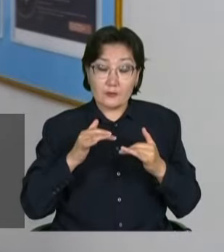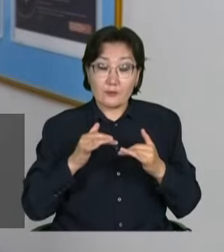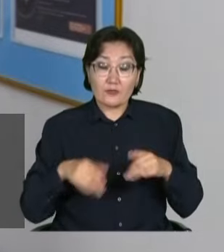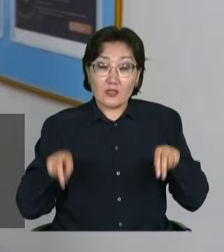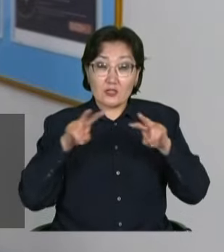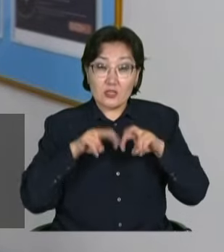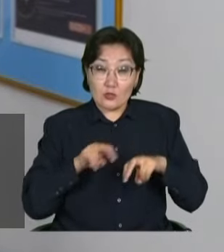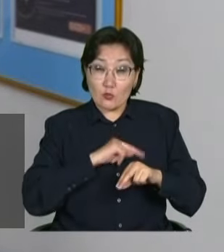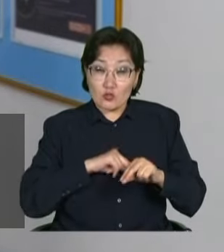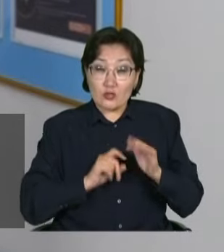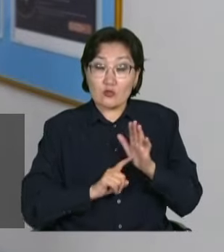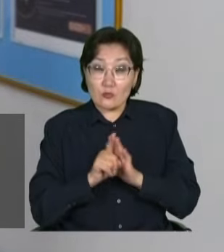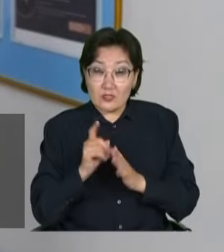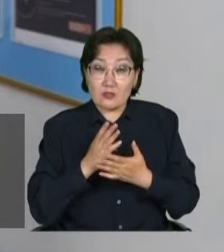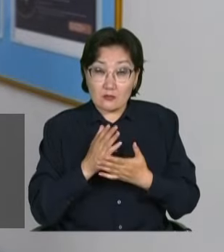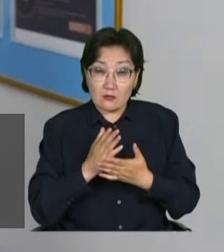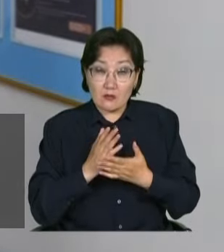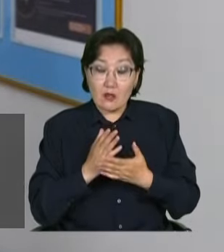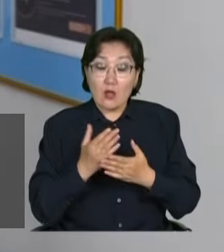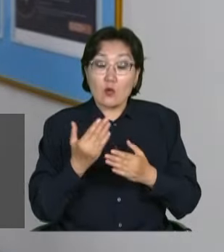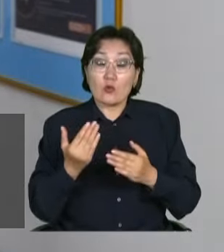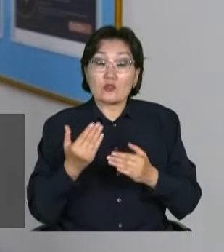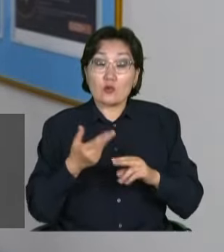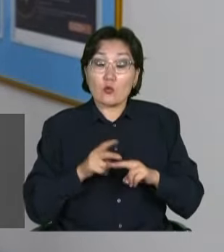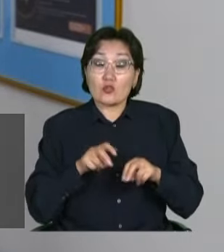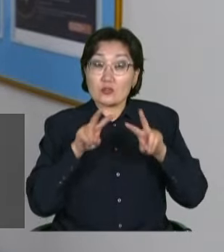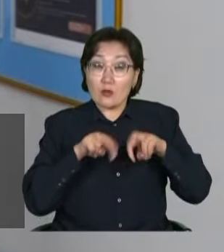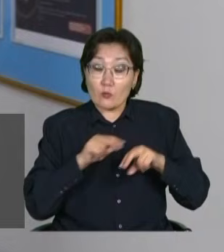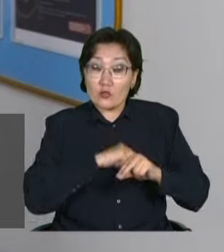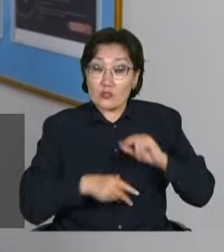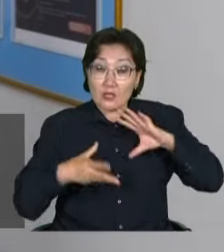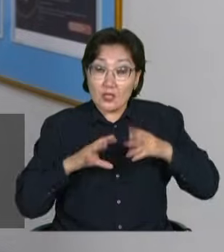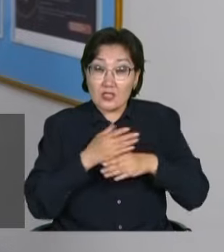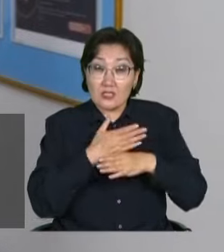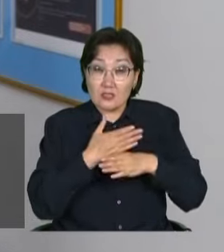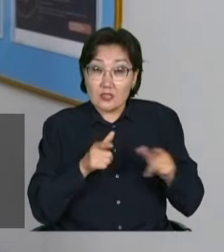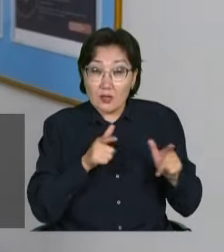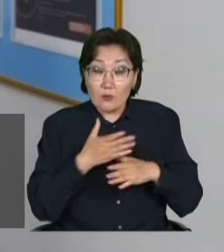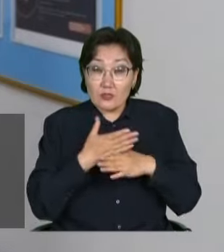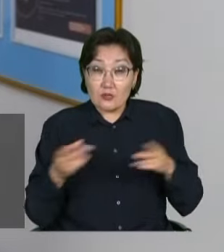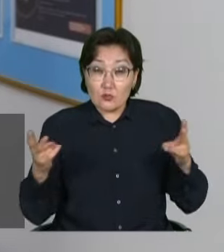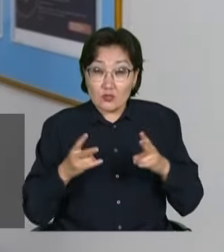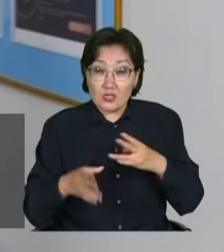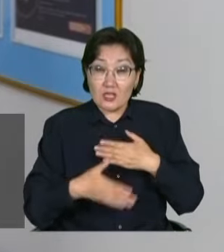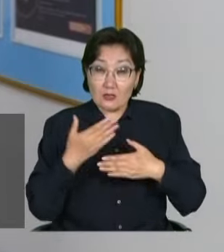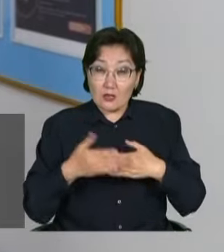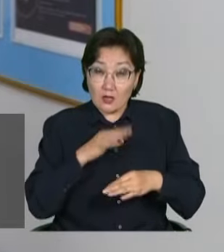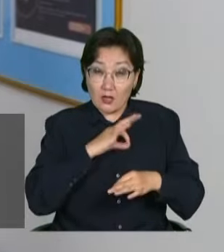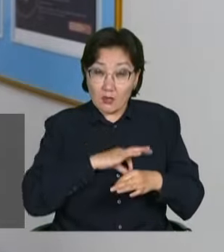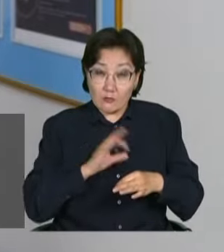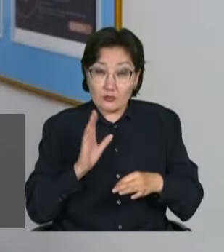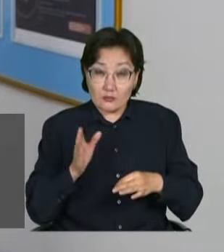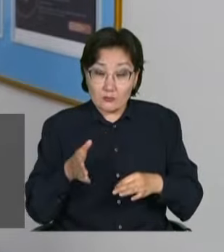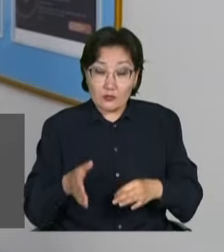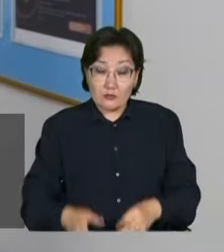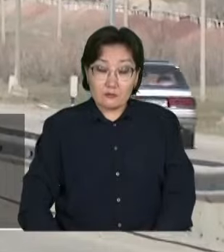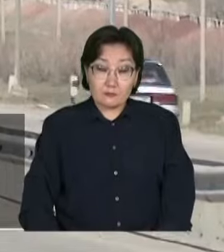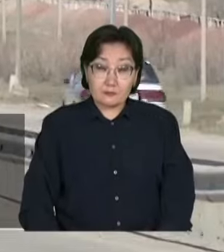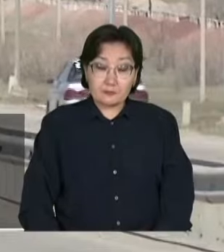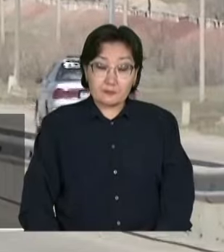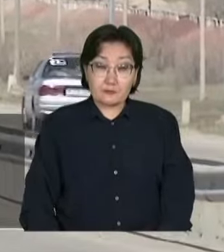тексеру жұмыстарын жүргізіп жатыр. Оның нәтижесі анықталғаннан кейін тиісті шаралар міндетті түрде қолданылатын